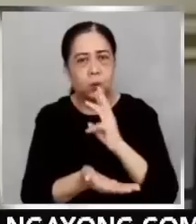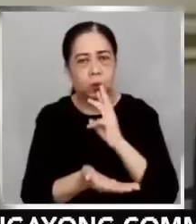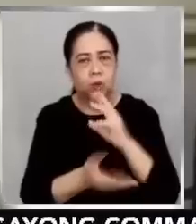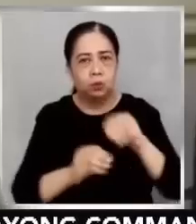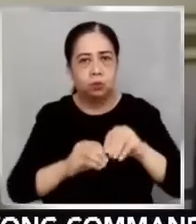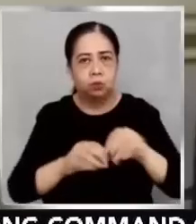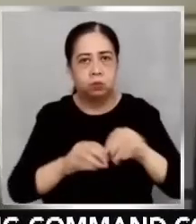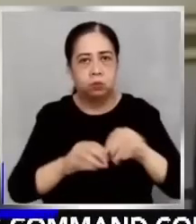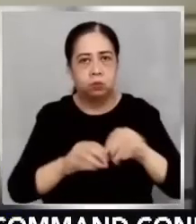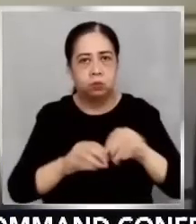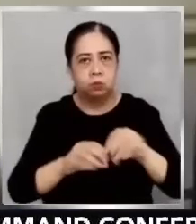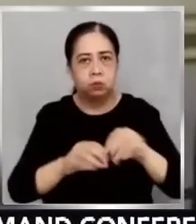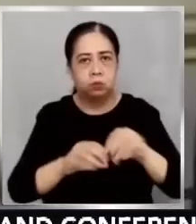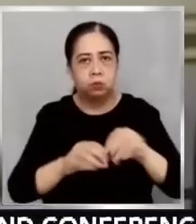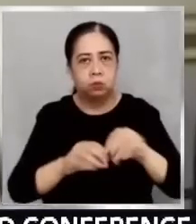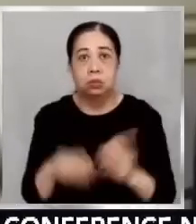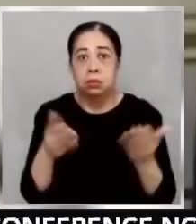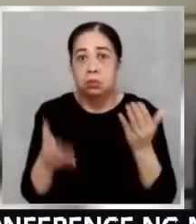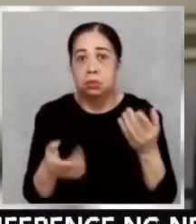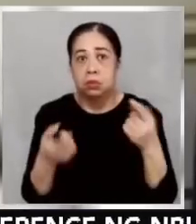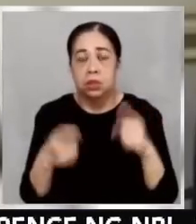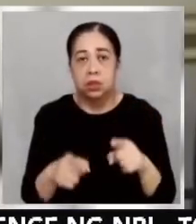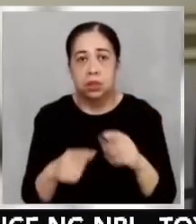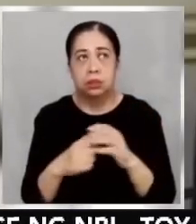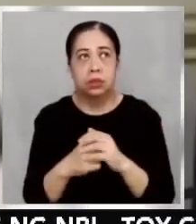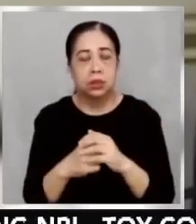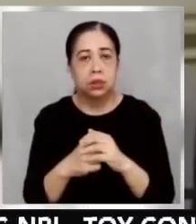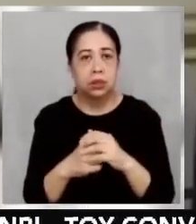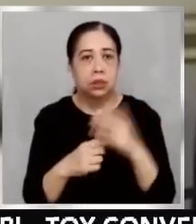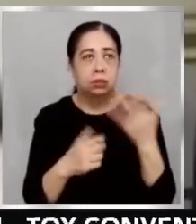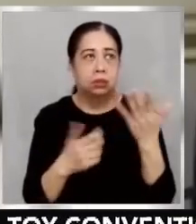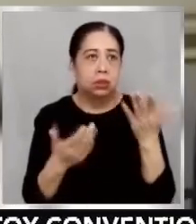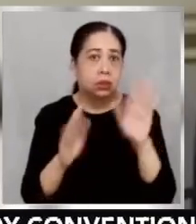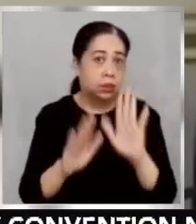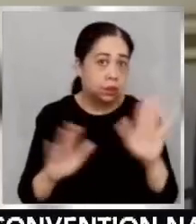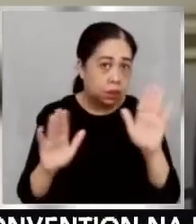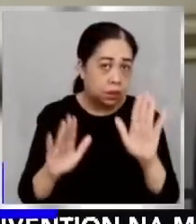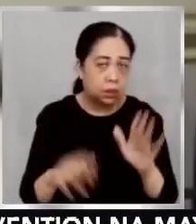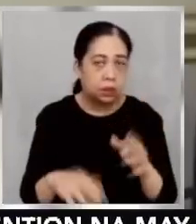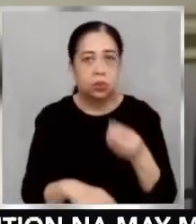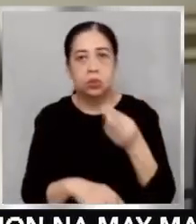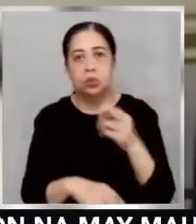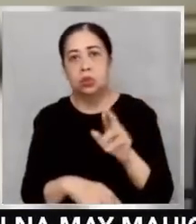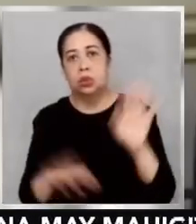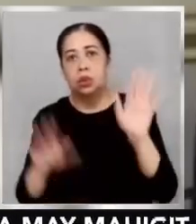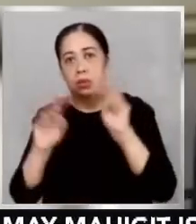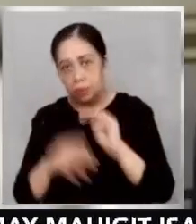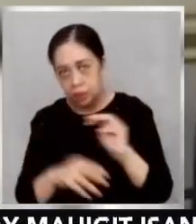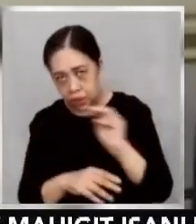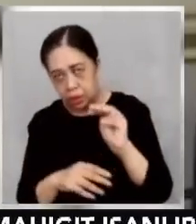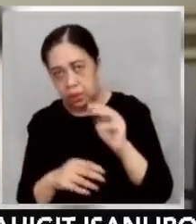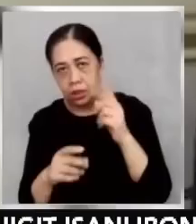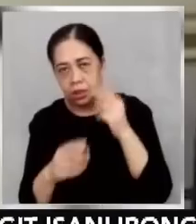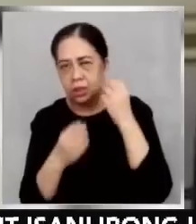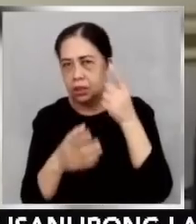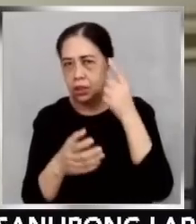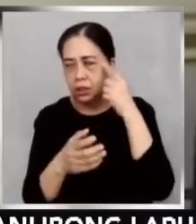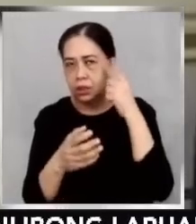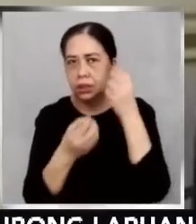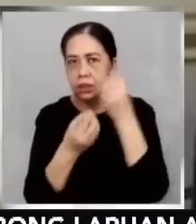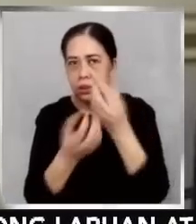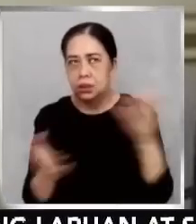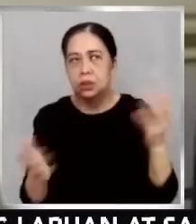Baka mangyayari yan either Sunday or Monday, no? Yun po yung ano natin, no? Yun po nakikinatan natin